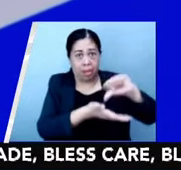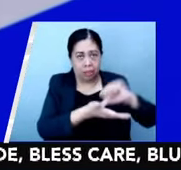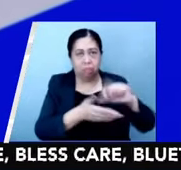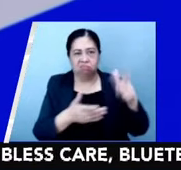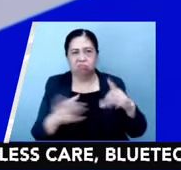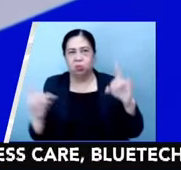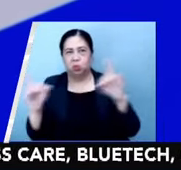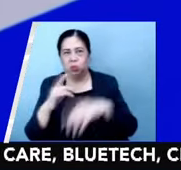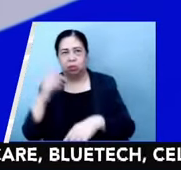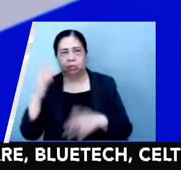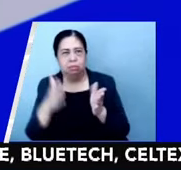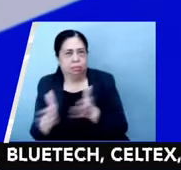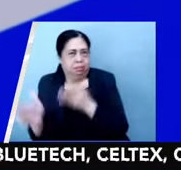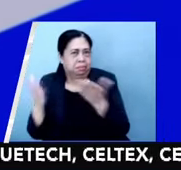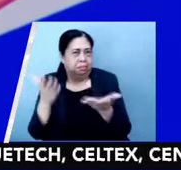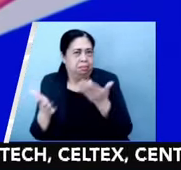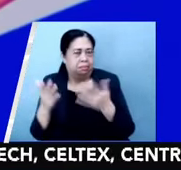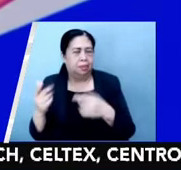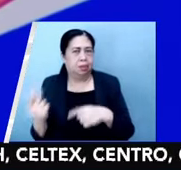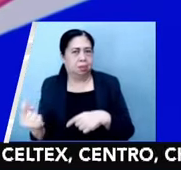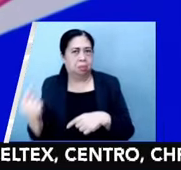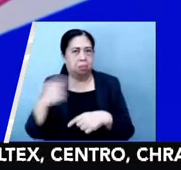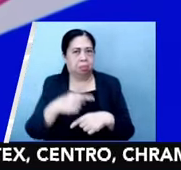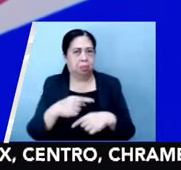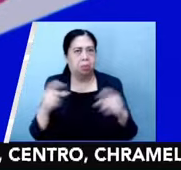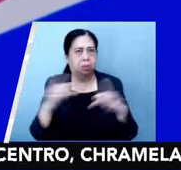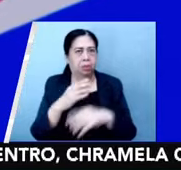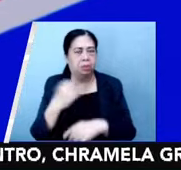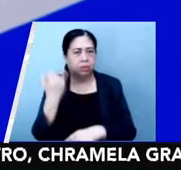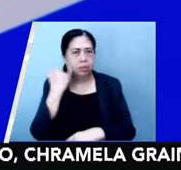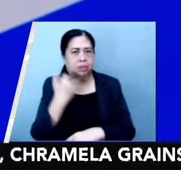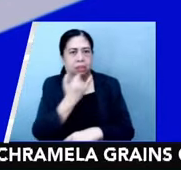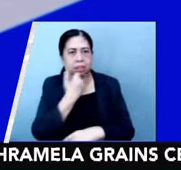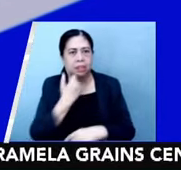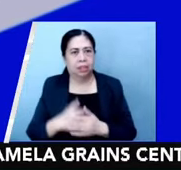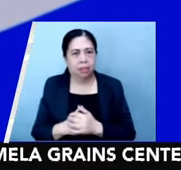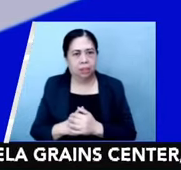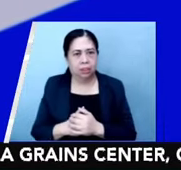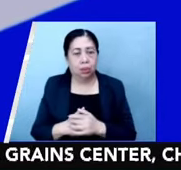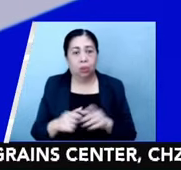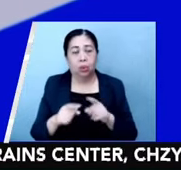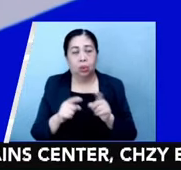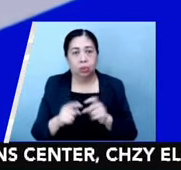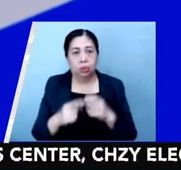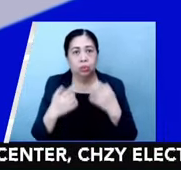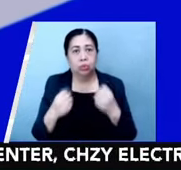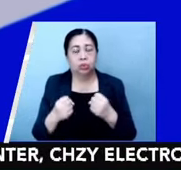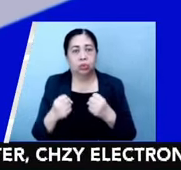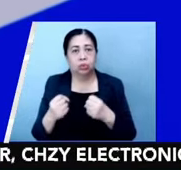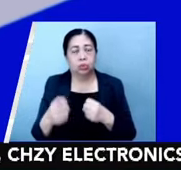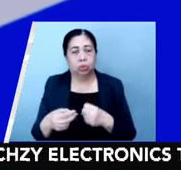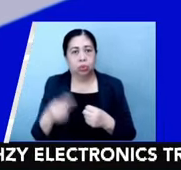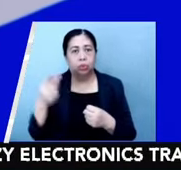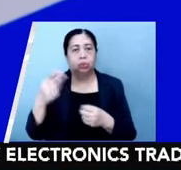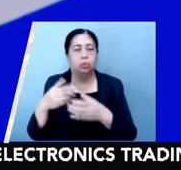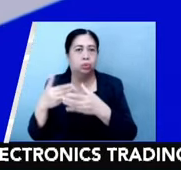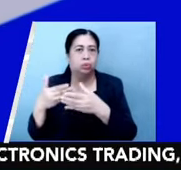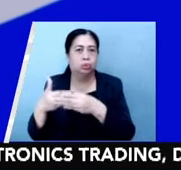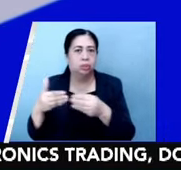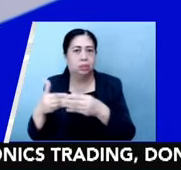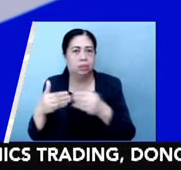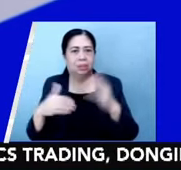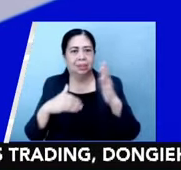missile and drone attack ng Iran. Medyo lumakas din yung dolyar kumpara sa ibang currency sa buong mundo. The highest